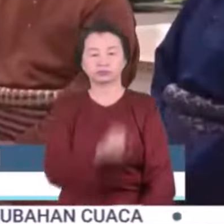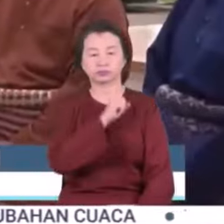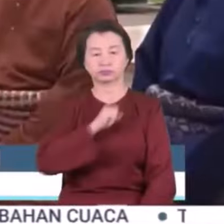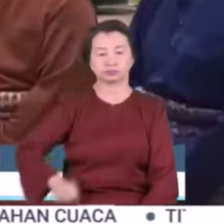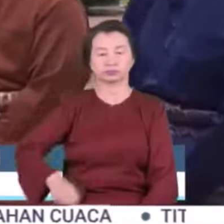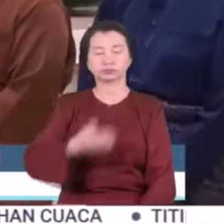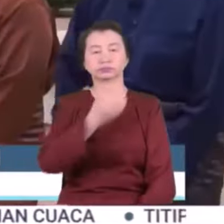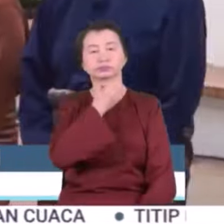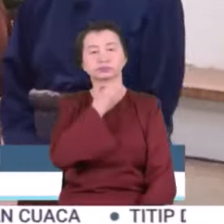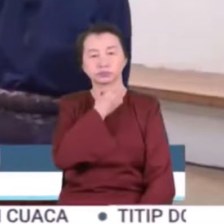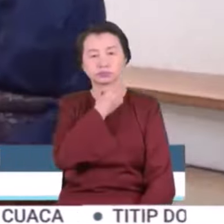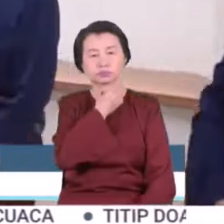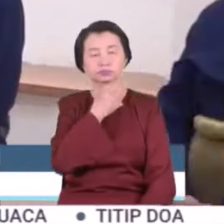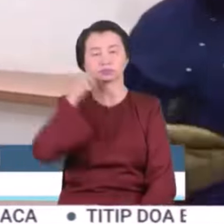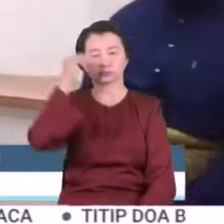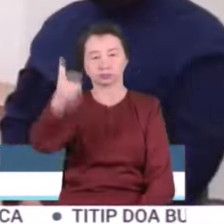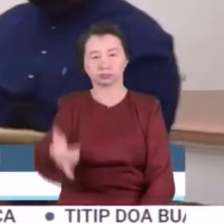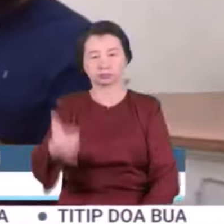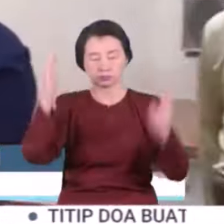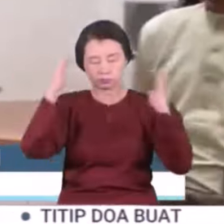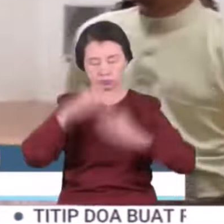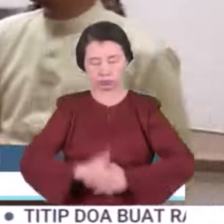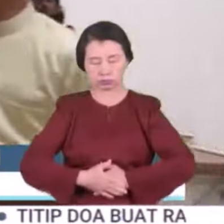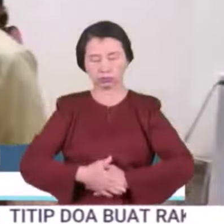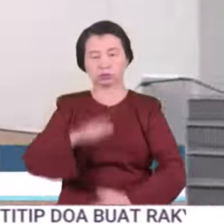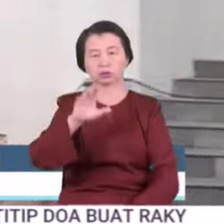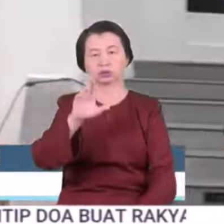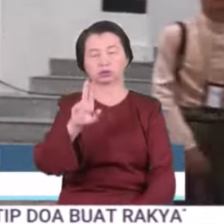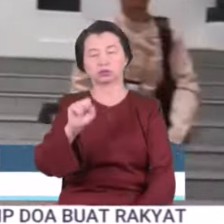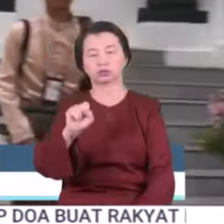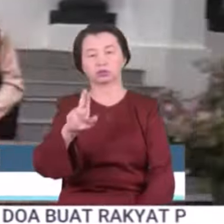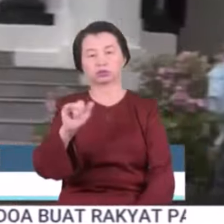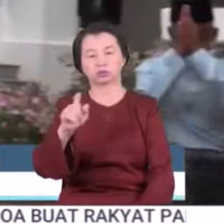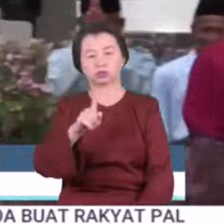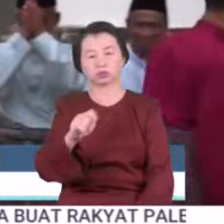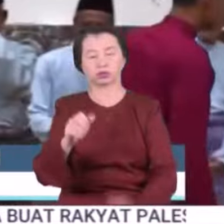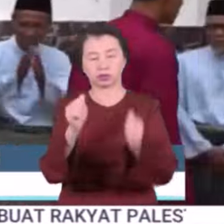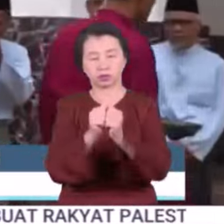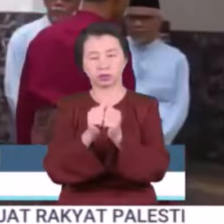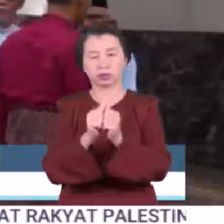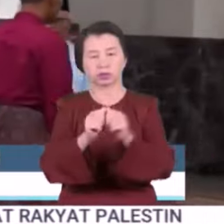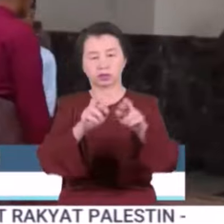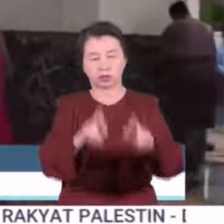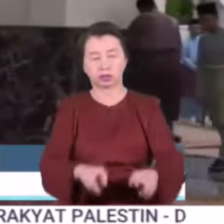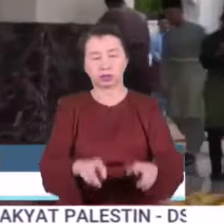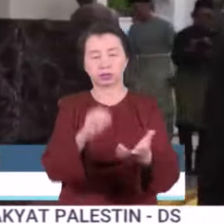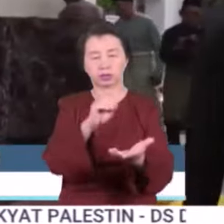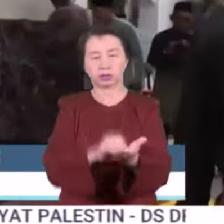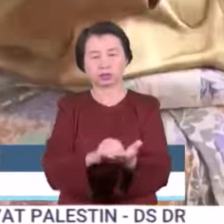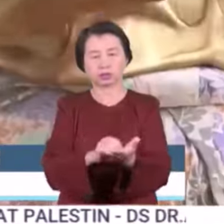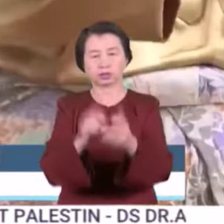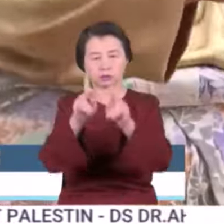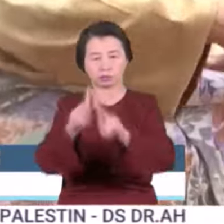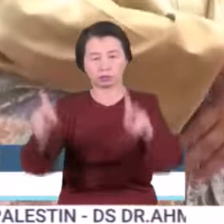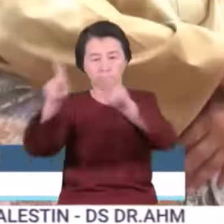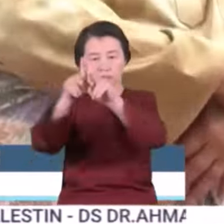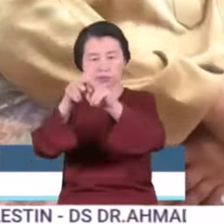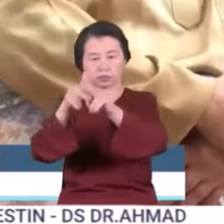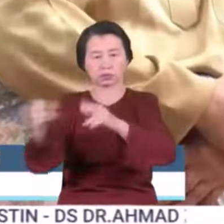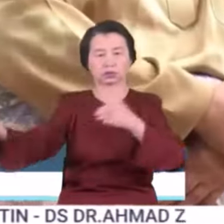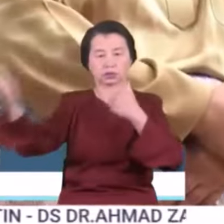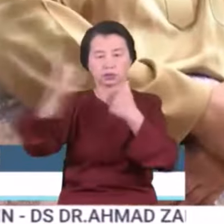Sultan perak Sultan Nazir muiziddin Shah berkenaan menunaikan solat sunat aidil fitri bersama-sama jemaah lain di masjid ubudiah Kuala kangsar